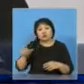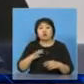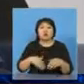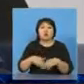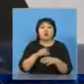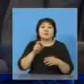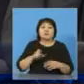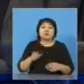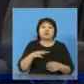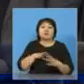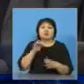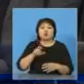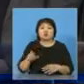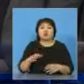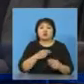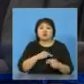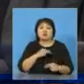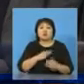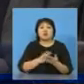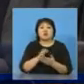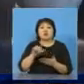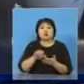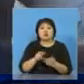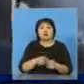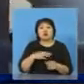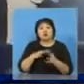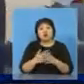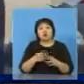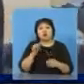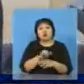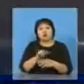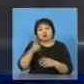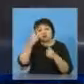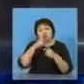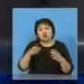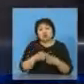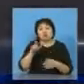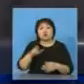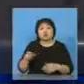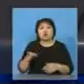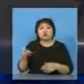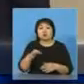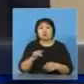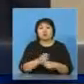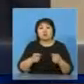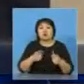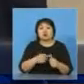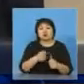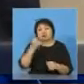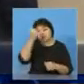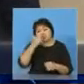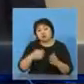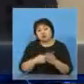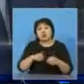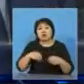қоғам қайраткерлері, депутаттар мен еңбек ардагерлері қатысты. Ауылдарды аралаған ақпараттық топ мүшелеріне облыс әкімі атынан алғыс